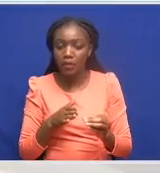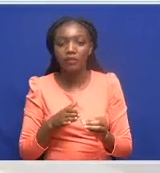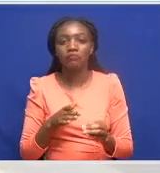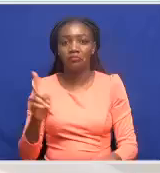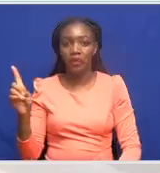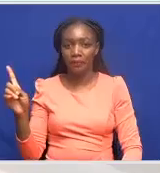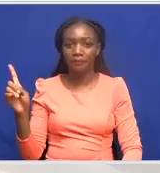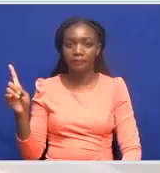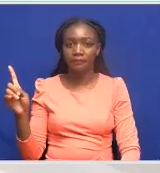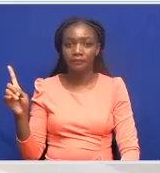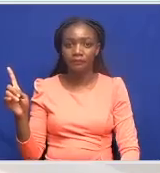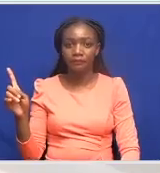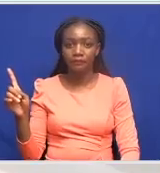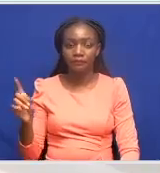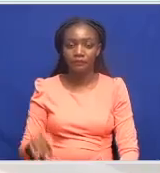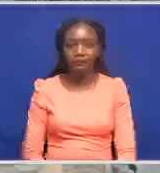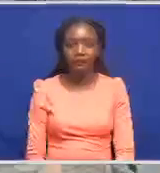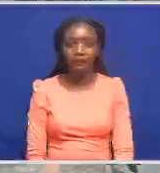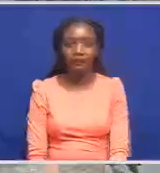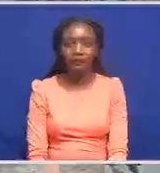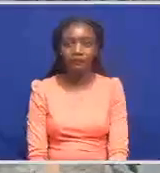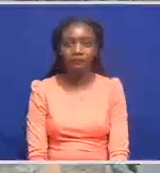taarifa ifuatayo.